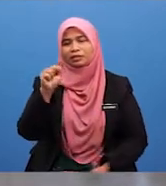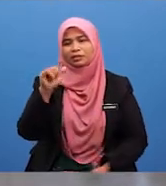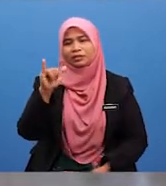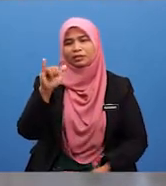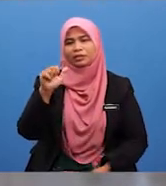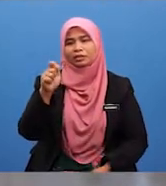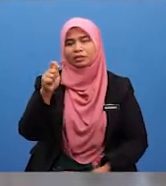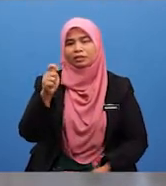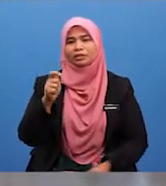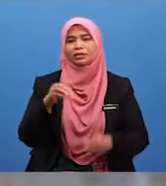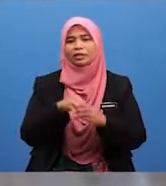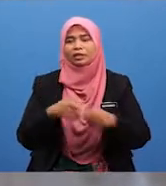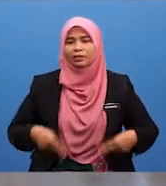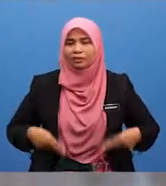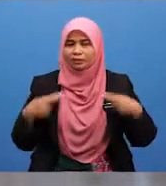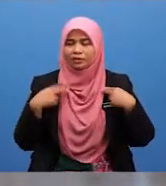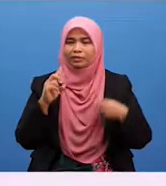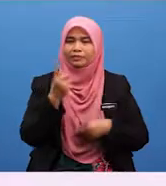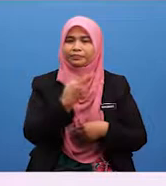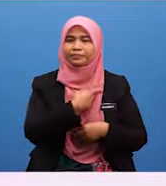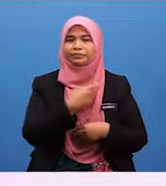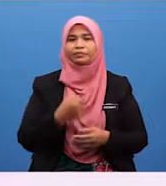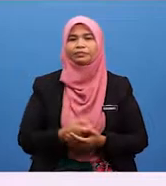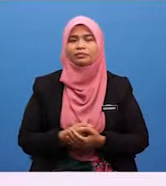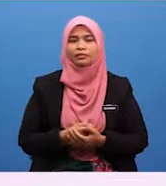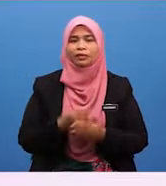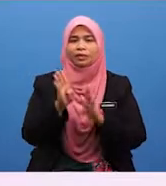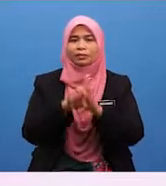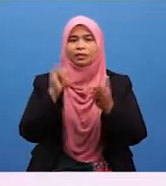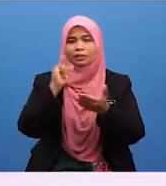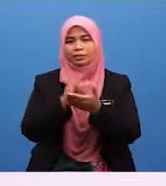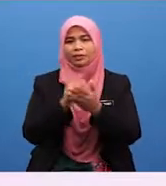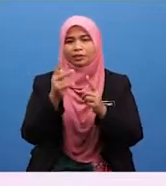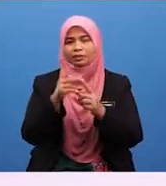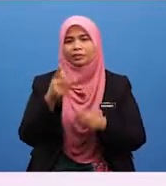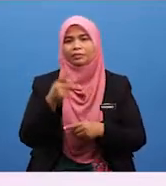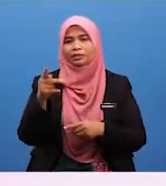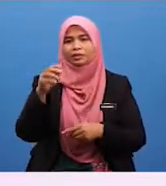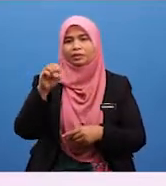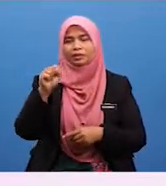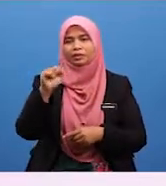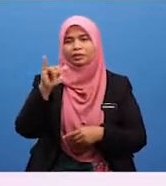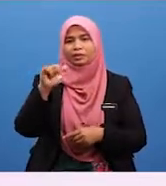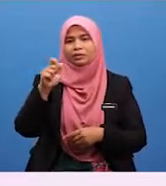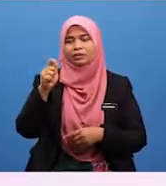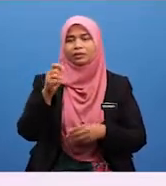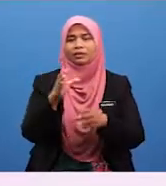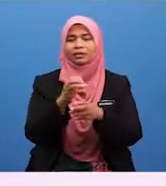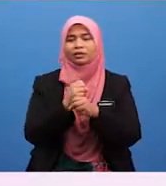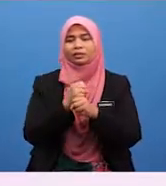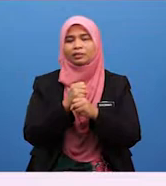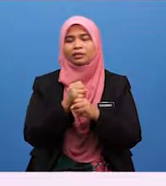kita? Ketahuilah murid-murid, beriman kepada perkara sam'iyat dapat